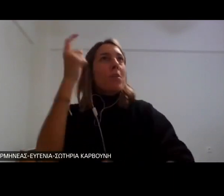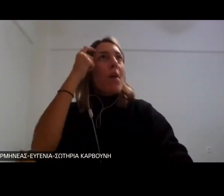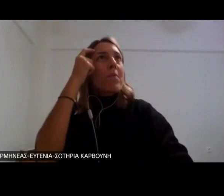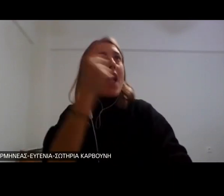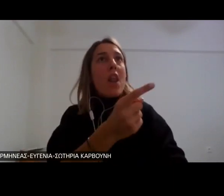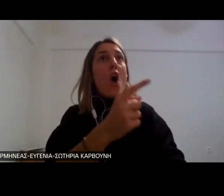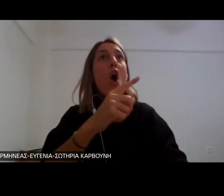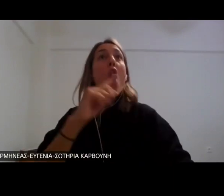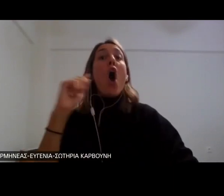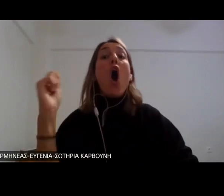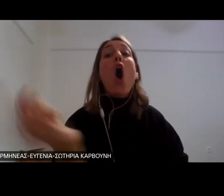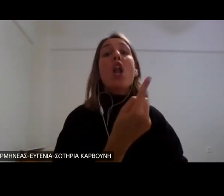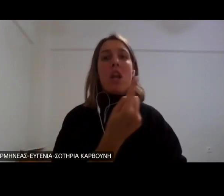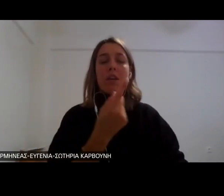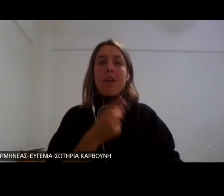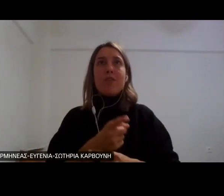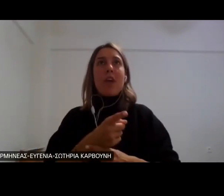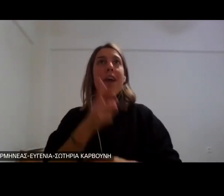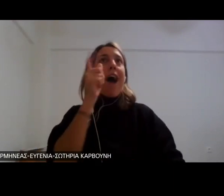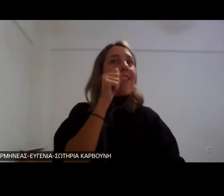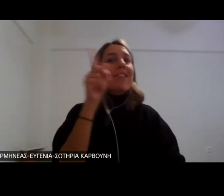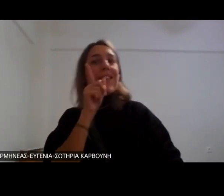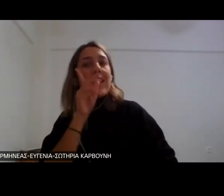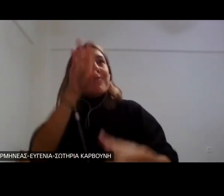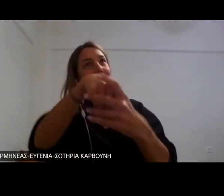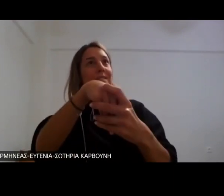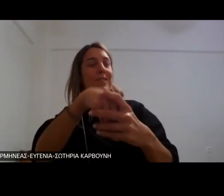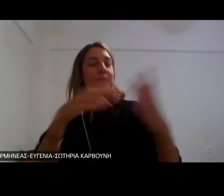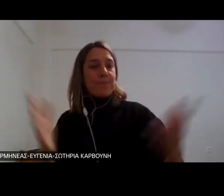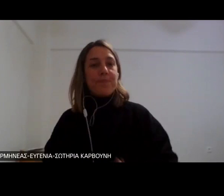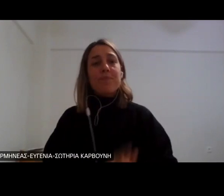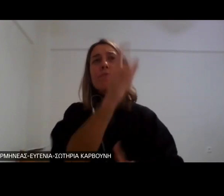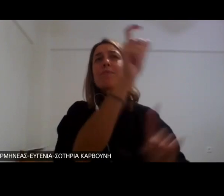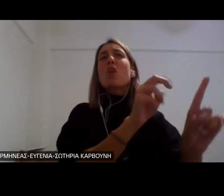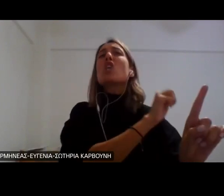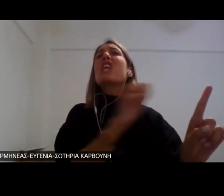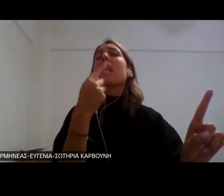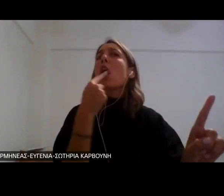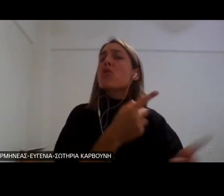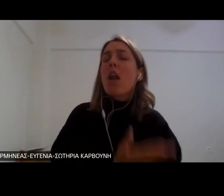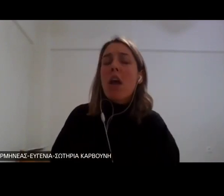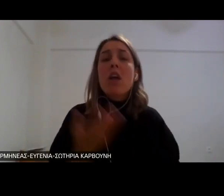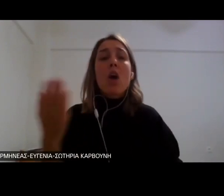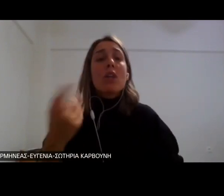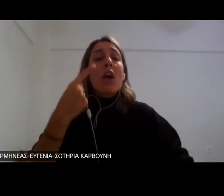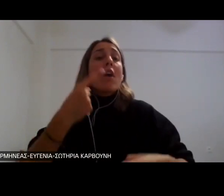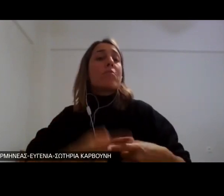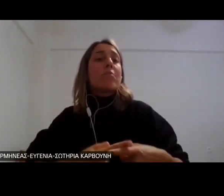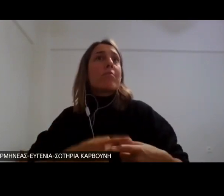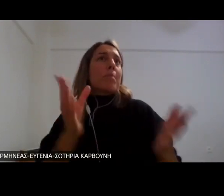το όλοι όσοι. Όπως εξηγεί ο Νίκος Σαραντάκος, στα ελληνικά το αρσενικό γένος είναι μη σημασμένο, γιατί όταν λέμε ποιος